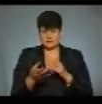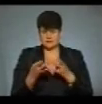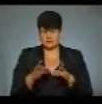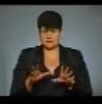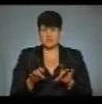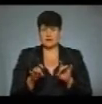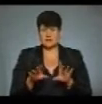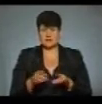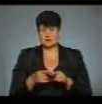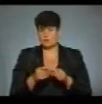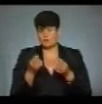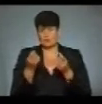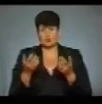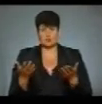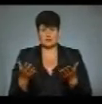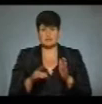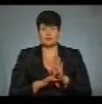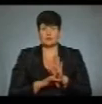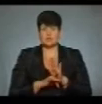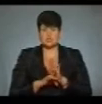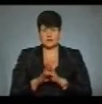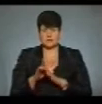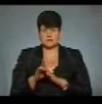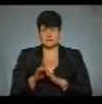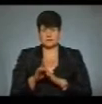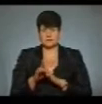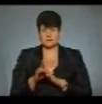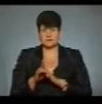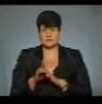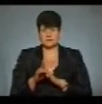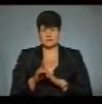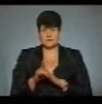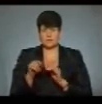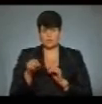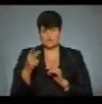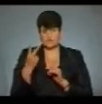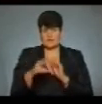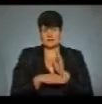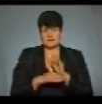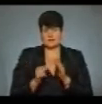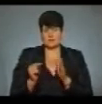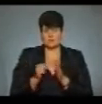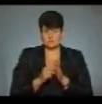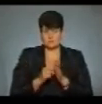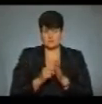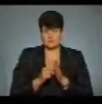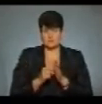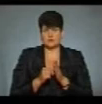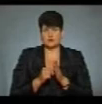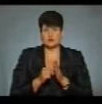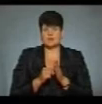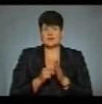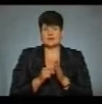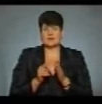рішення для цього дуже просте. Почати радіус. От тут два дерева попадають і внизу, то радіус повороту